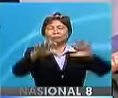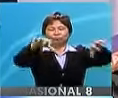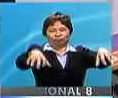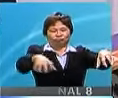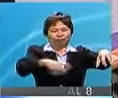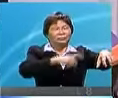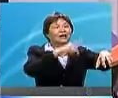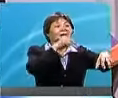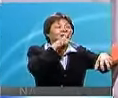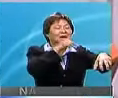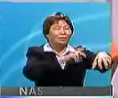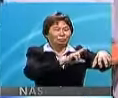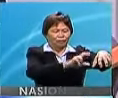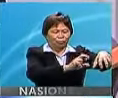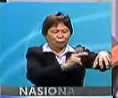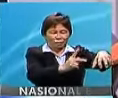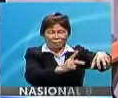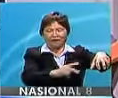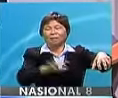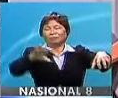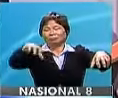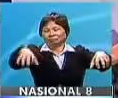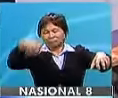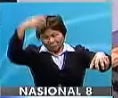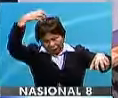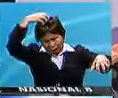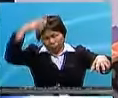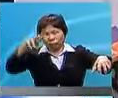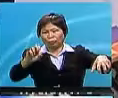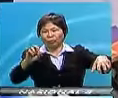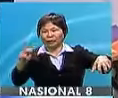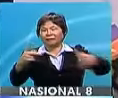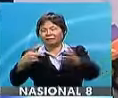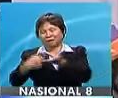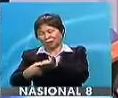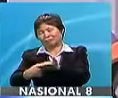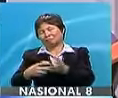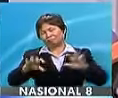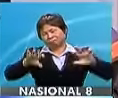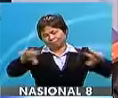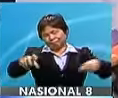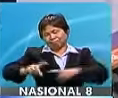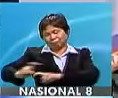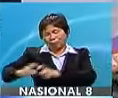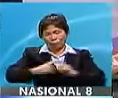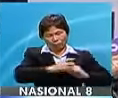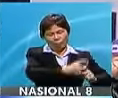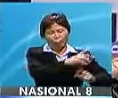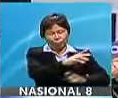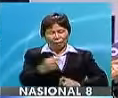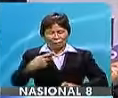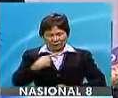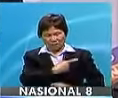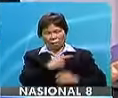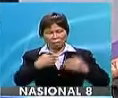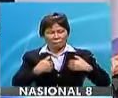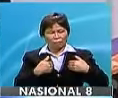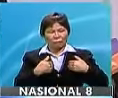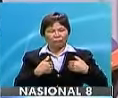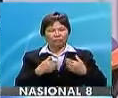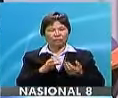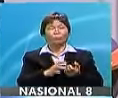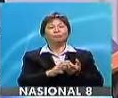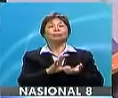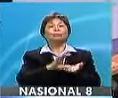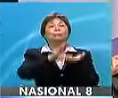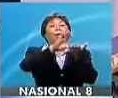pasukan, bermaksud 30,000 untuk Kedah dan 30,000 untuk Selangor. Dan kita juga buat satu peruntukan